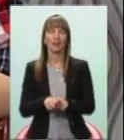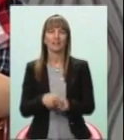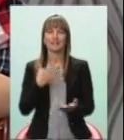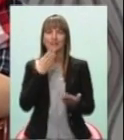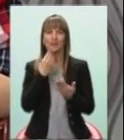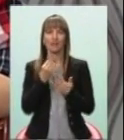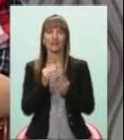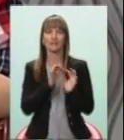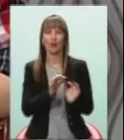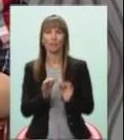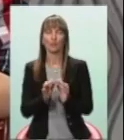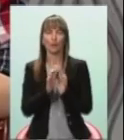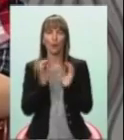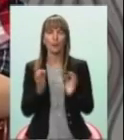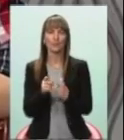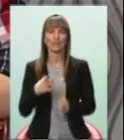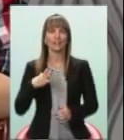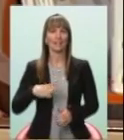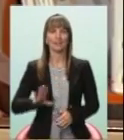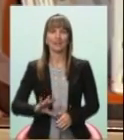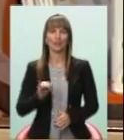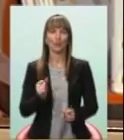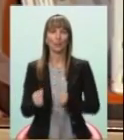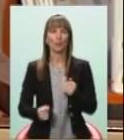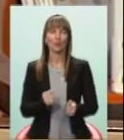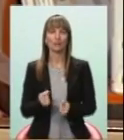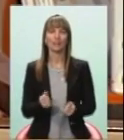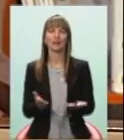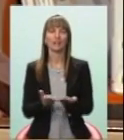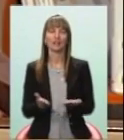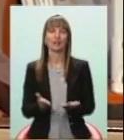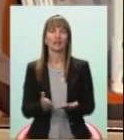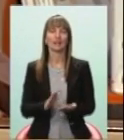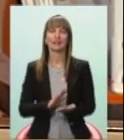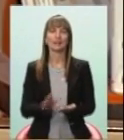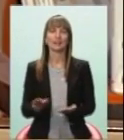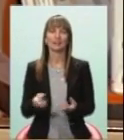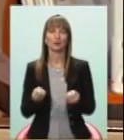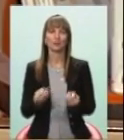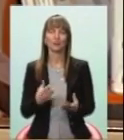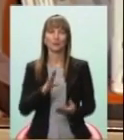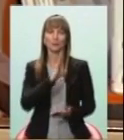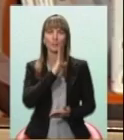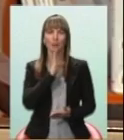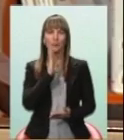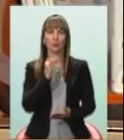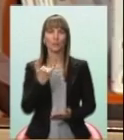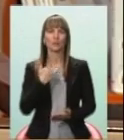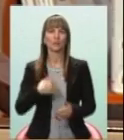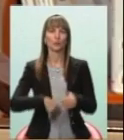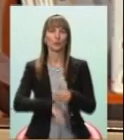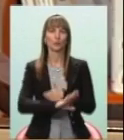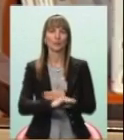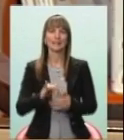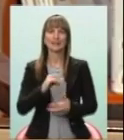своєю ласкою та турботою обігріла, що він не витримав цього і побіг чи як? Нет, просто мама у нас выходила